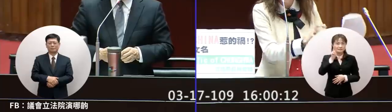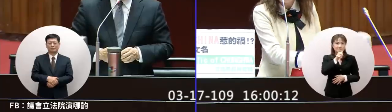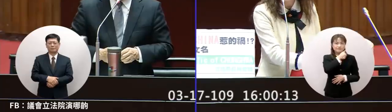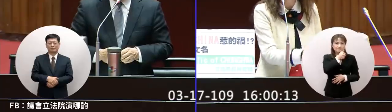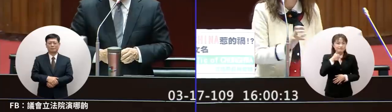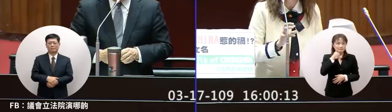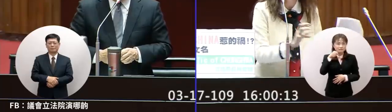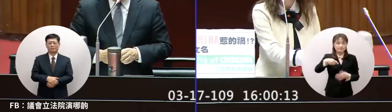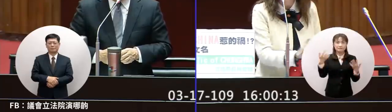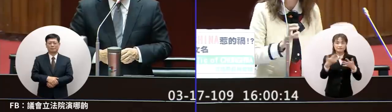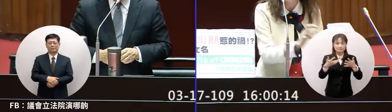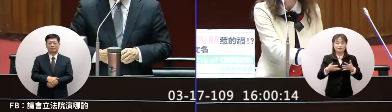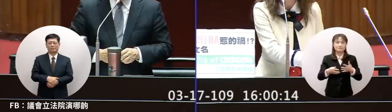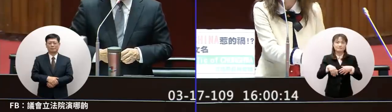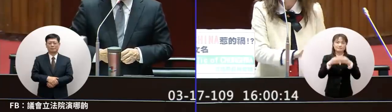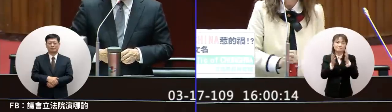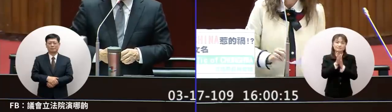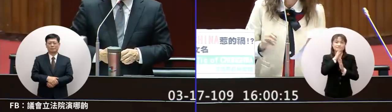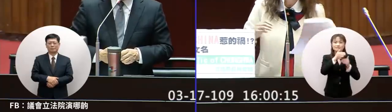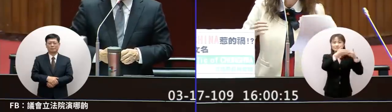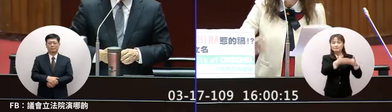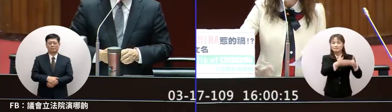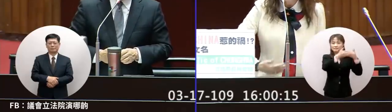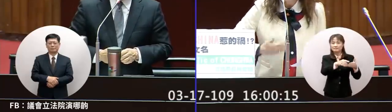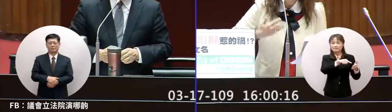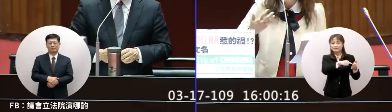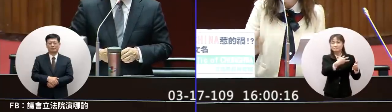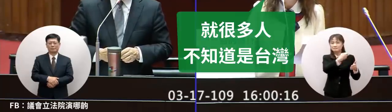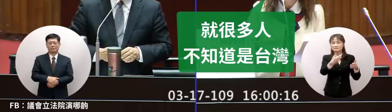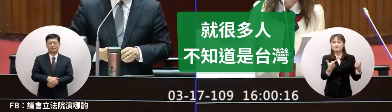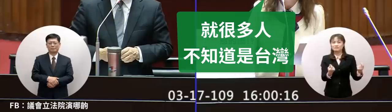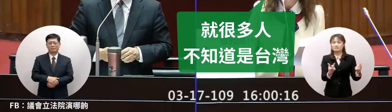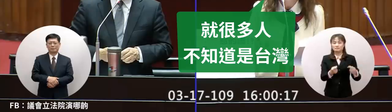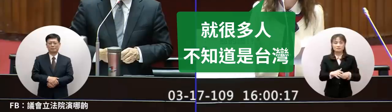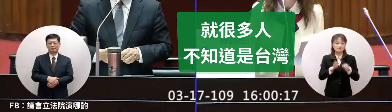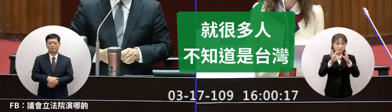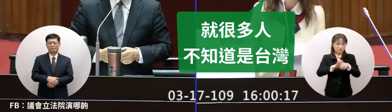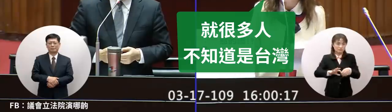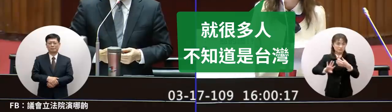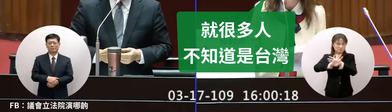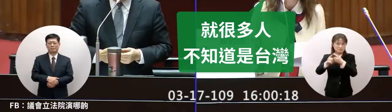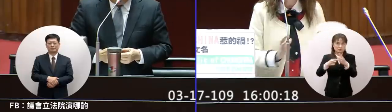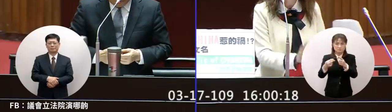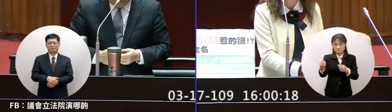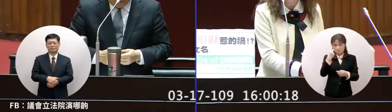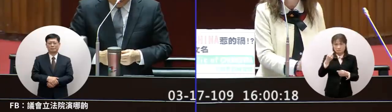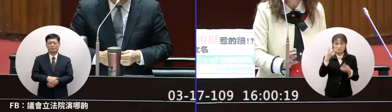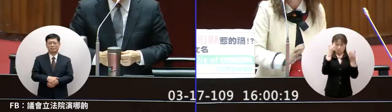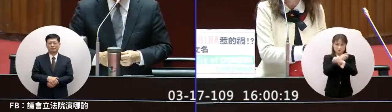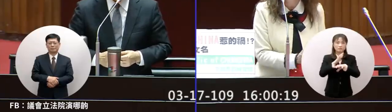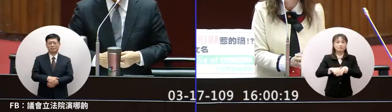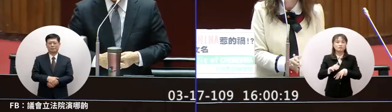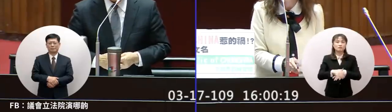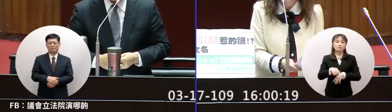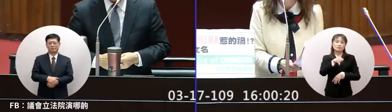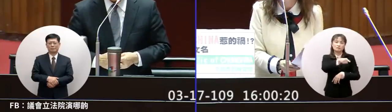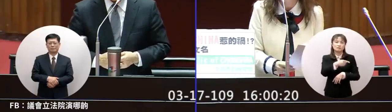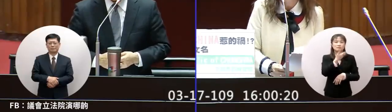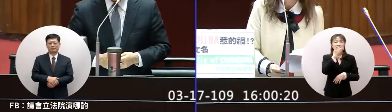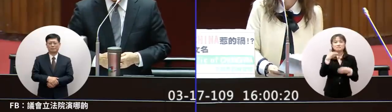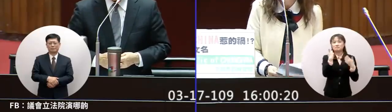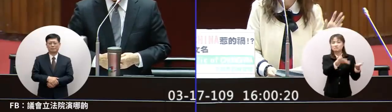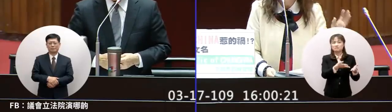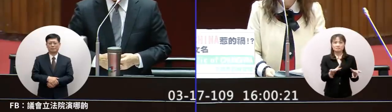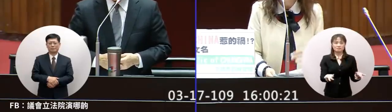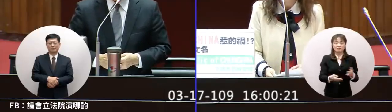以拢是 Chinese， 所以咱都变得都真侪人唔知是台湾，啊，嘛有中国安尼先刷接收去